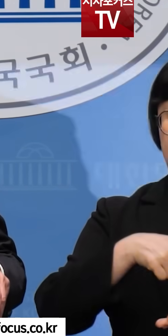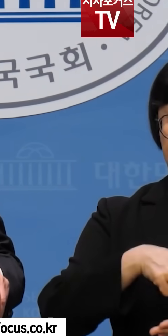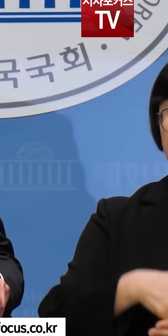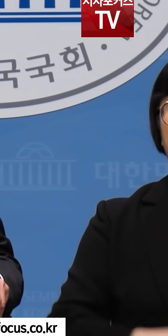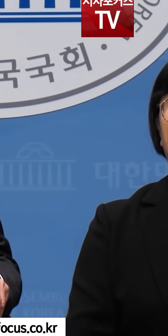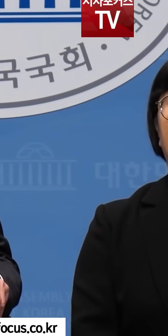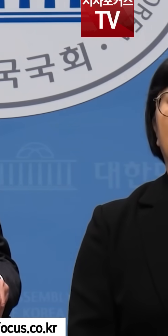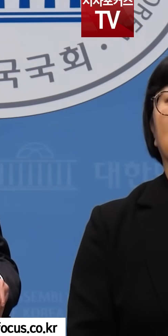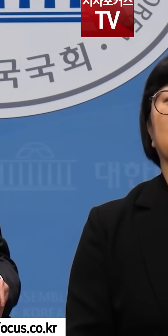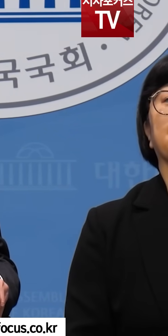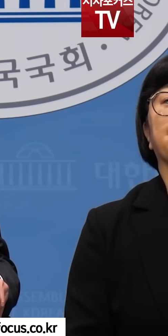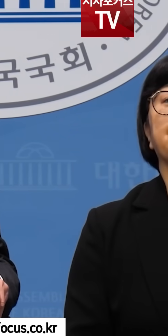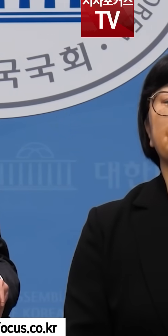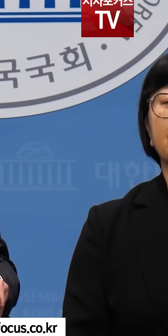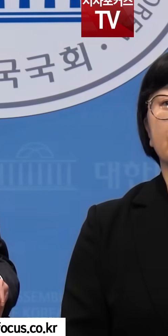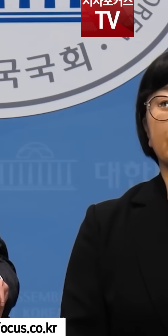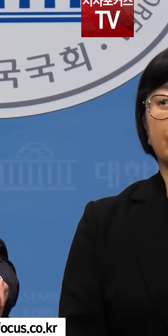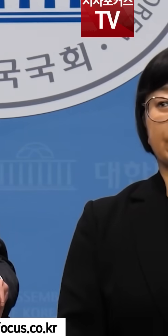자리에 섰습니다.